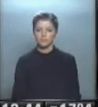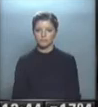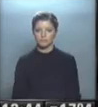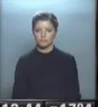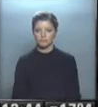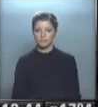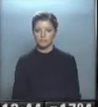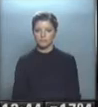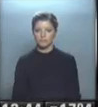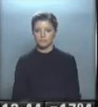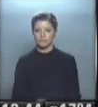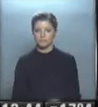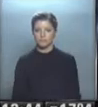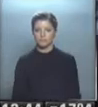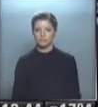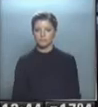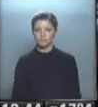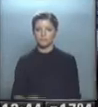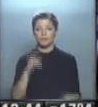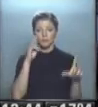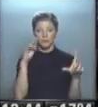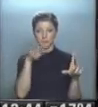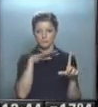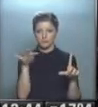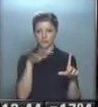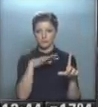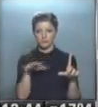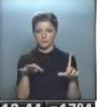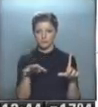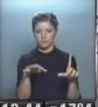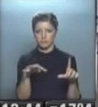احد يوصلهم قلنا احنا نقضي مشاويرنا بنفسنا